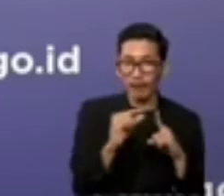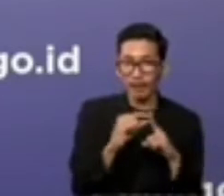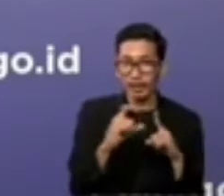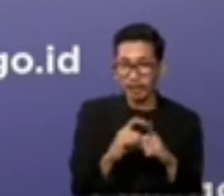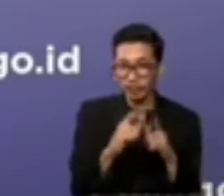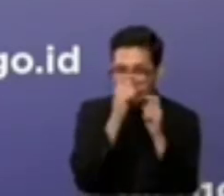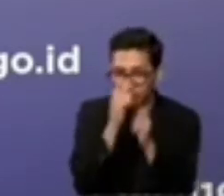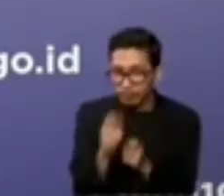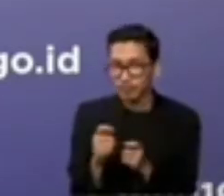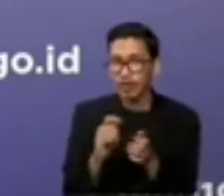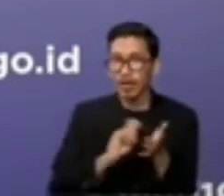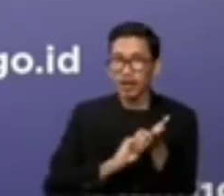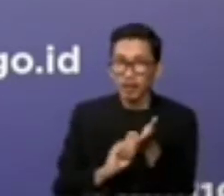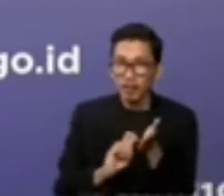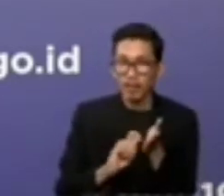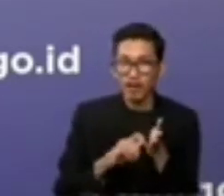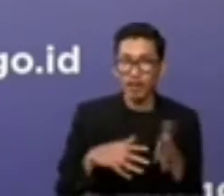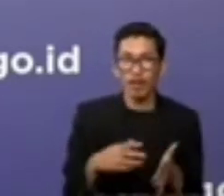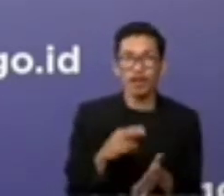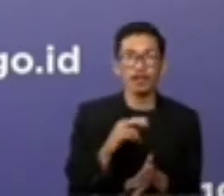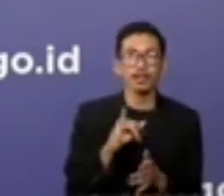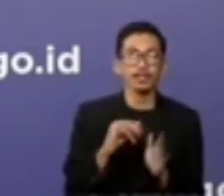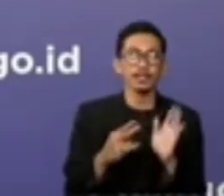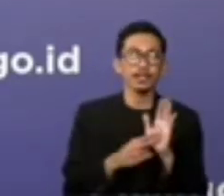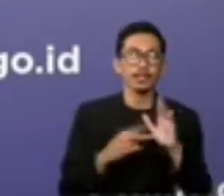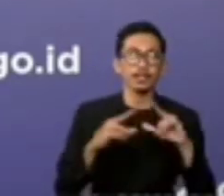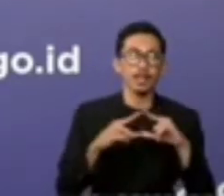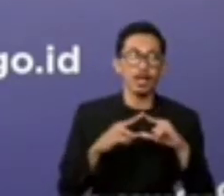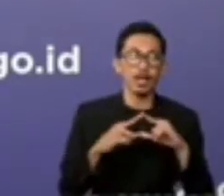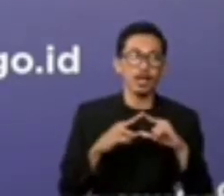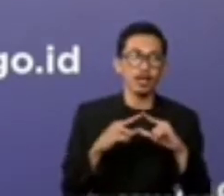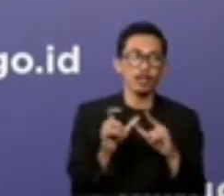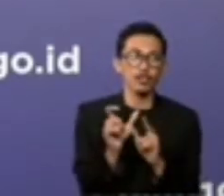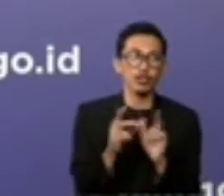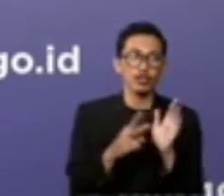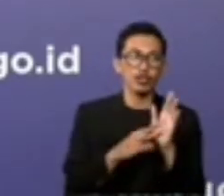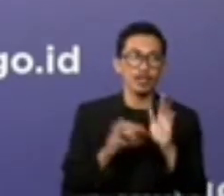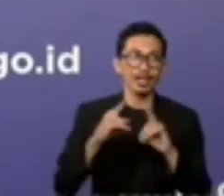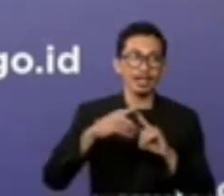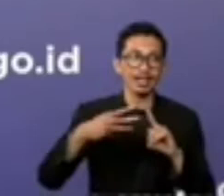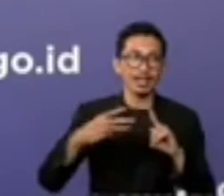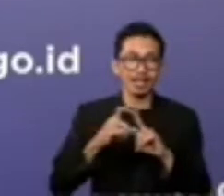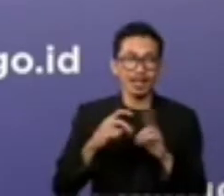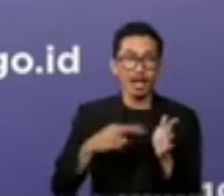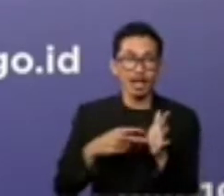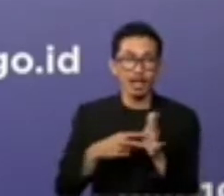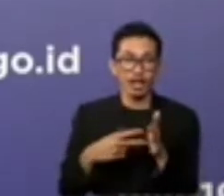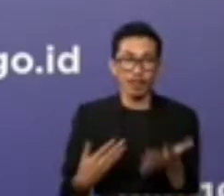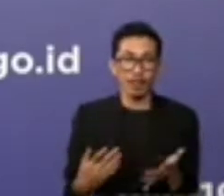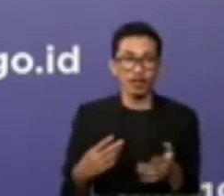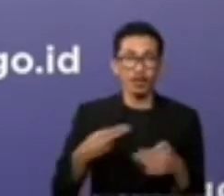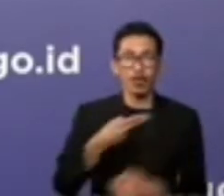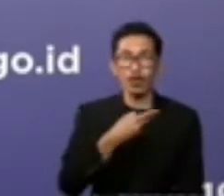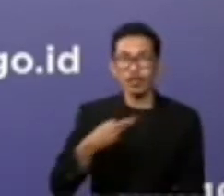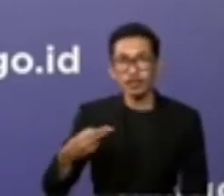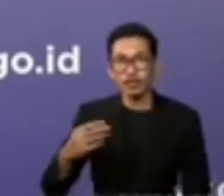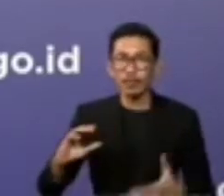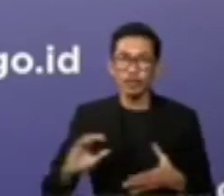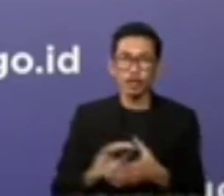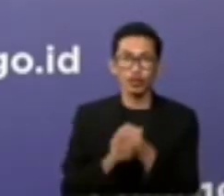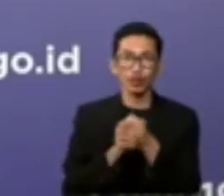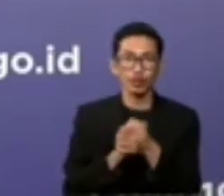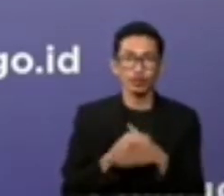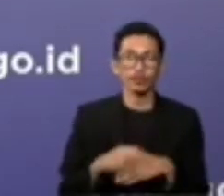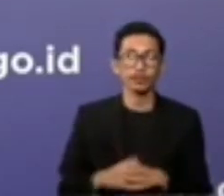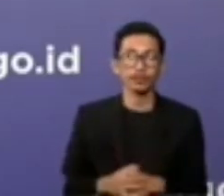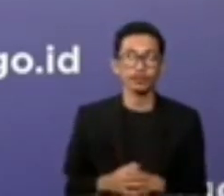produk tersebut pun diberi nama Inna United atau Indonesia Bersatu. Upaya kita bersama untuk membangun rumah sakit